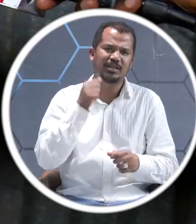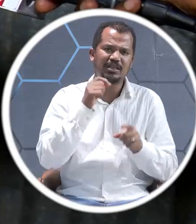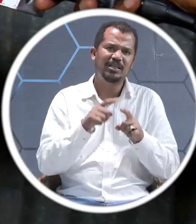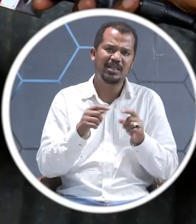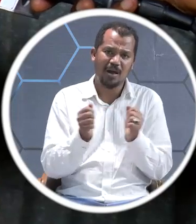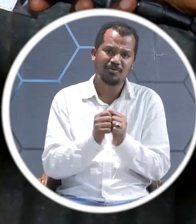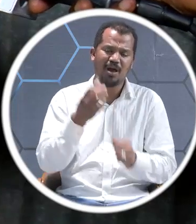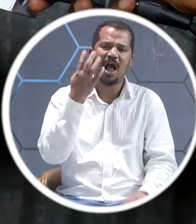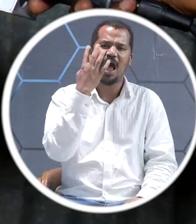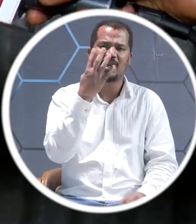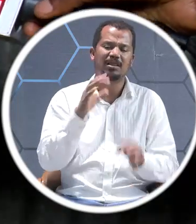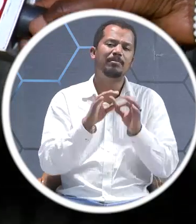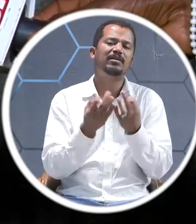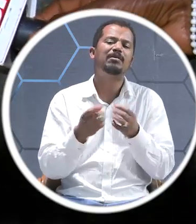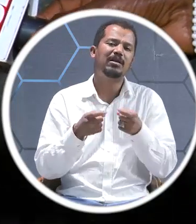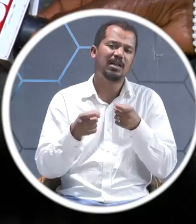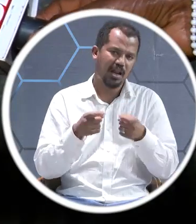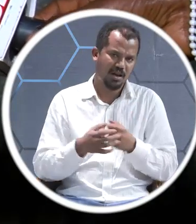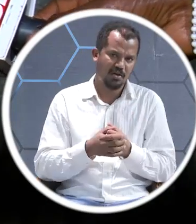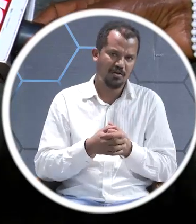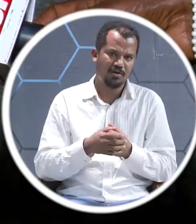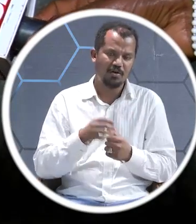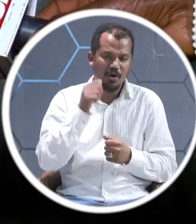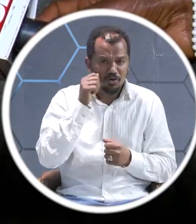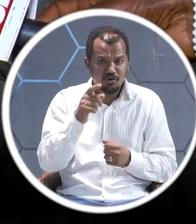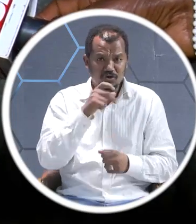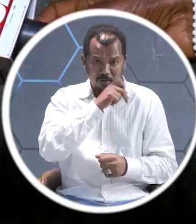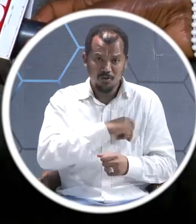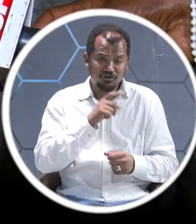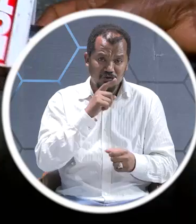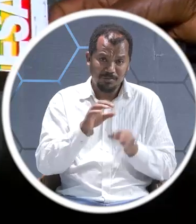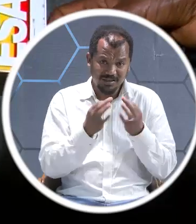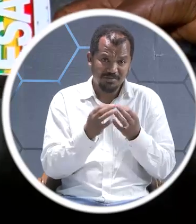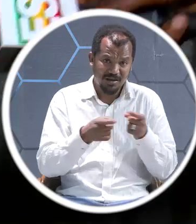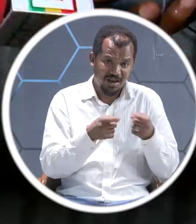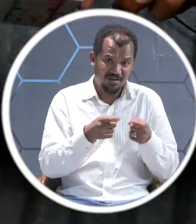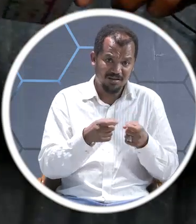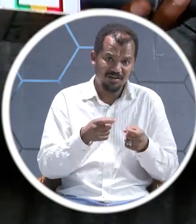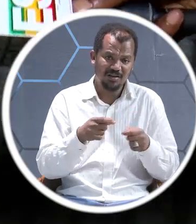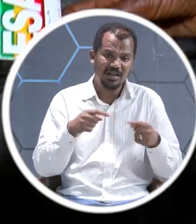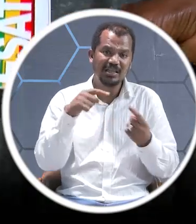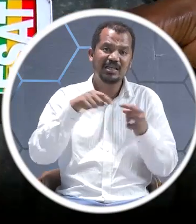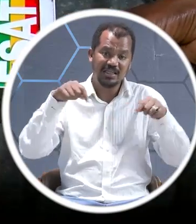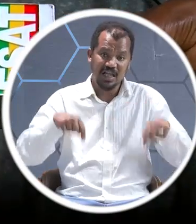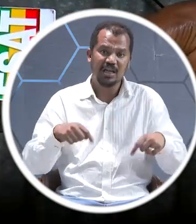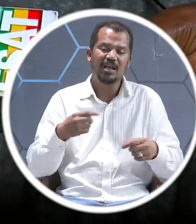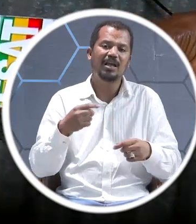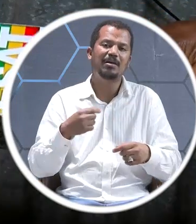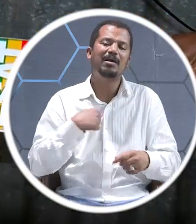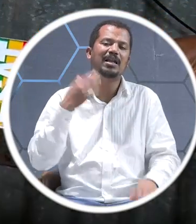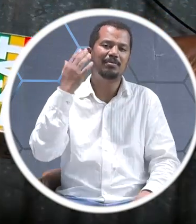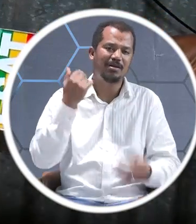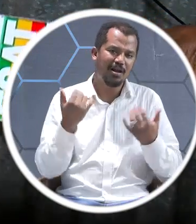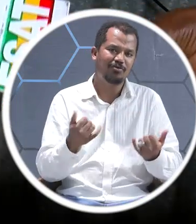مست أرتني أرت بيت سبعة استدار بس هو جابينا وبيت سبعة ميتا دادروا أو سكزاري برازي جبر برا